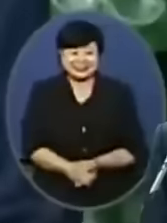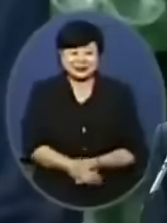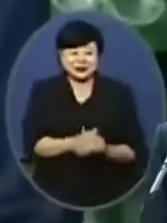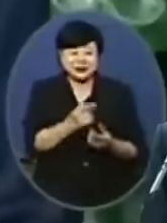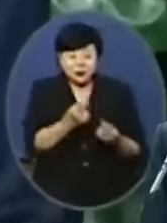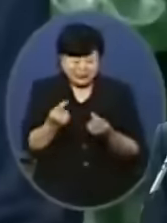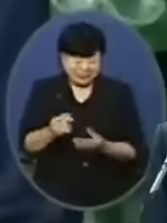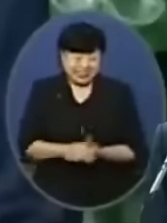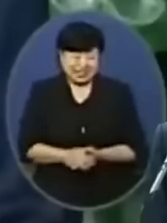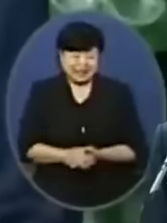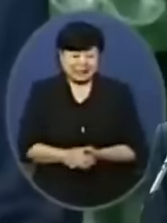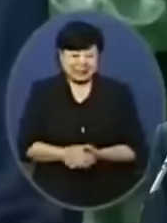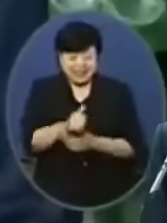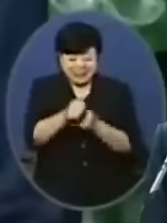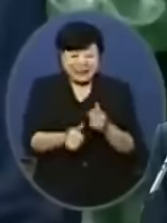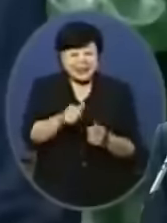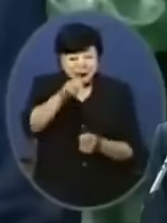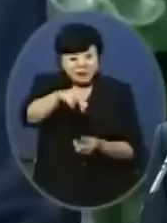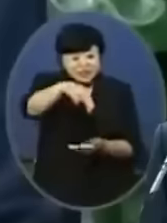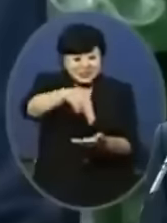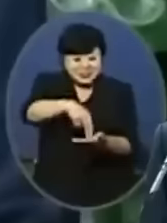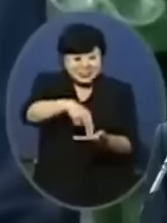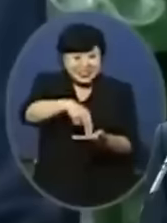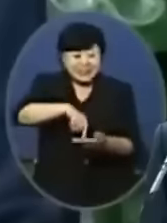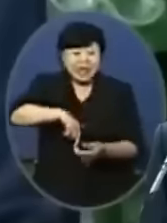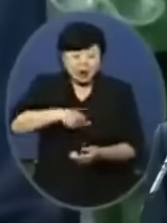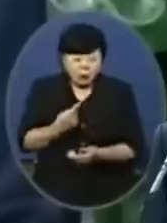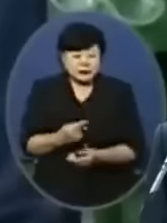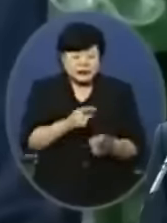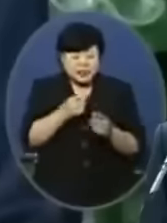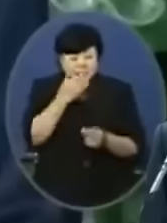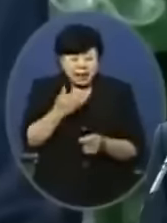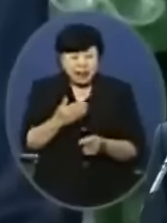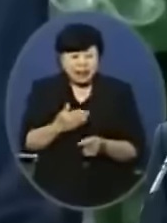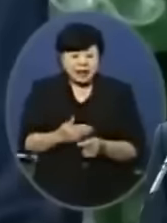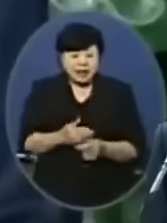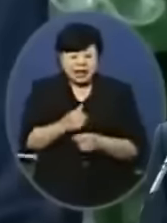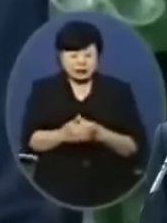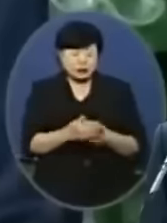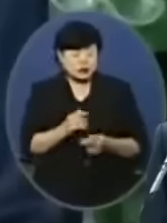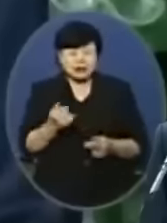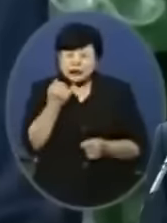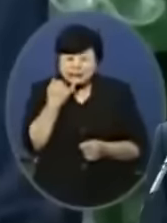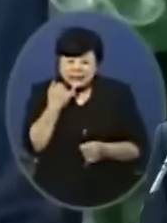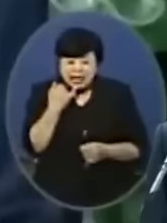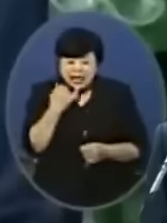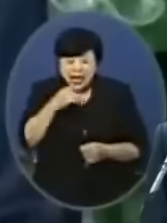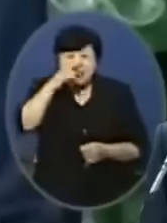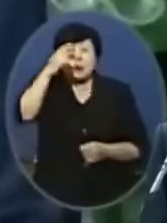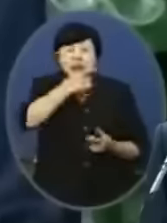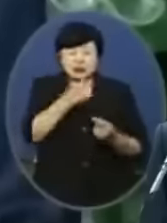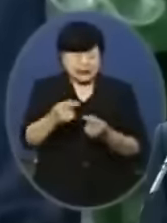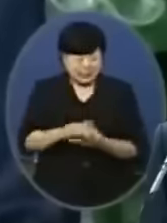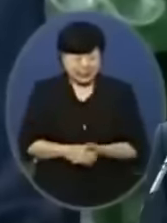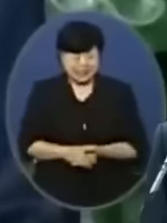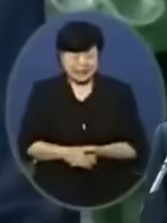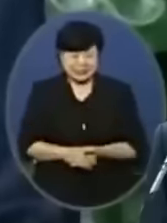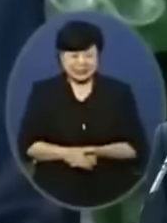우리도 한 가지인 것입니다. 우리가 하나님 앞에 서서 내 혼자 살 수 있어요. 하나님 안 도와줘도 할 수 있어요. 금방 진 소리 합니다.